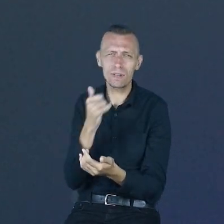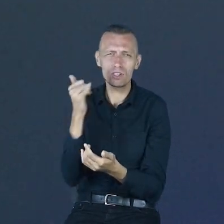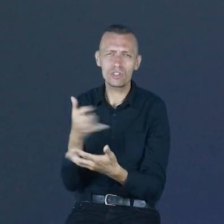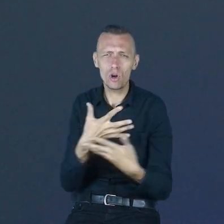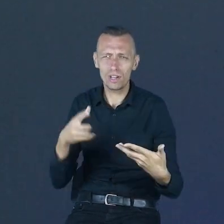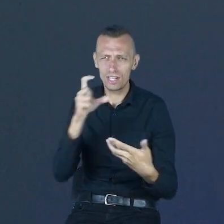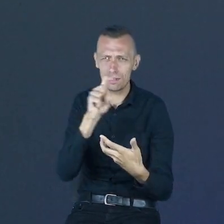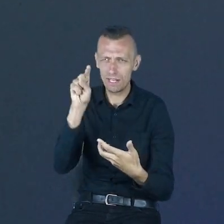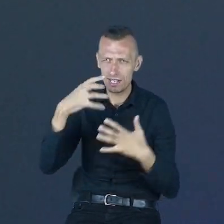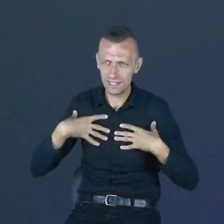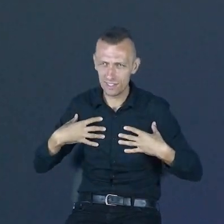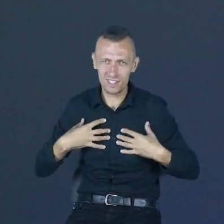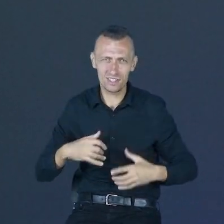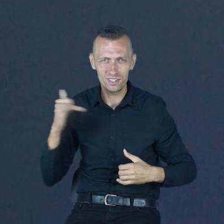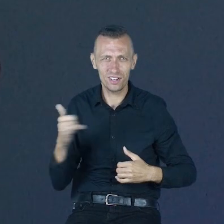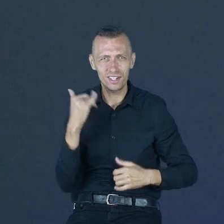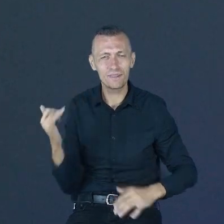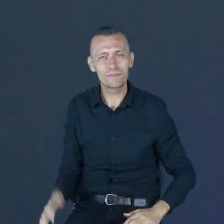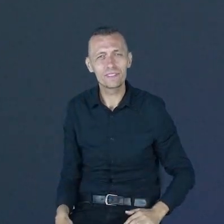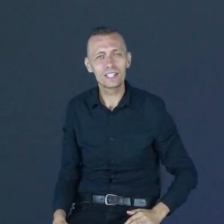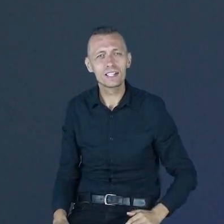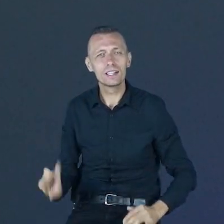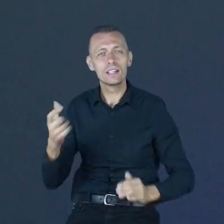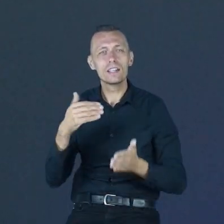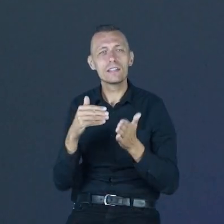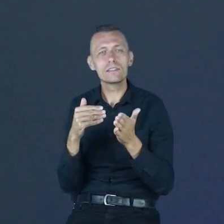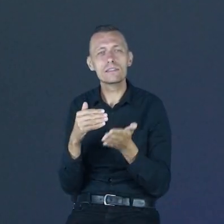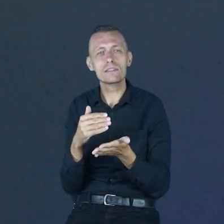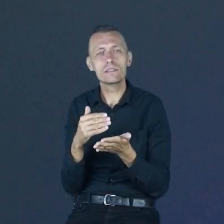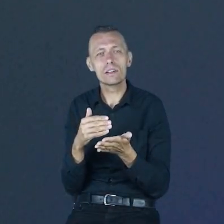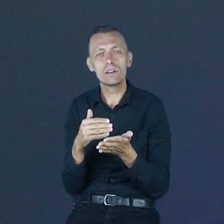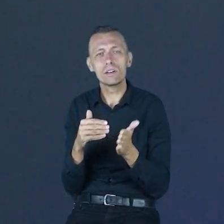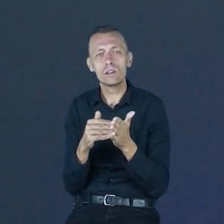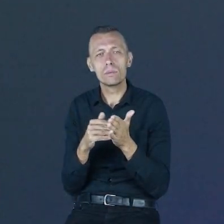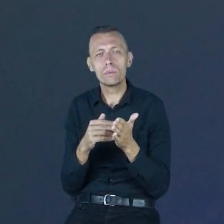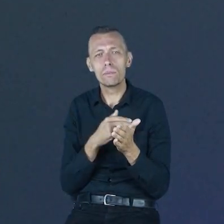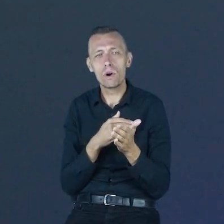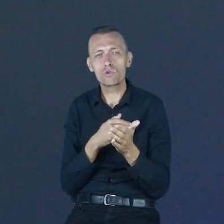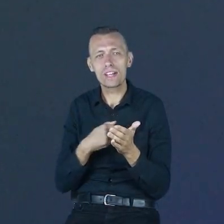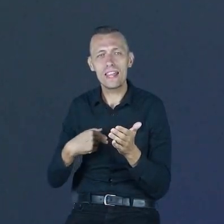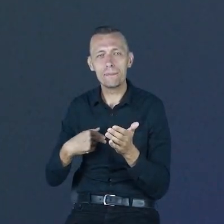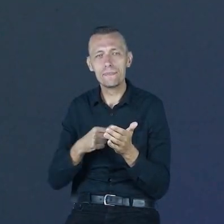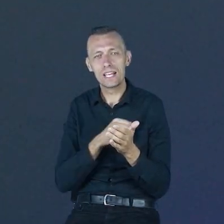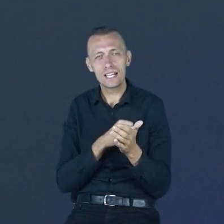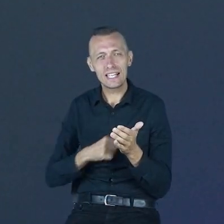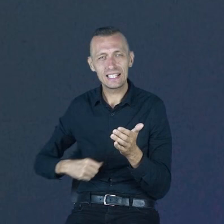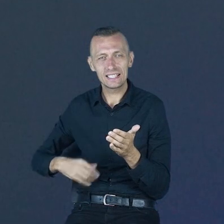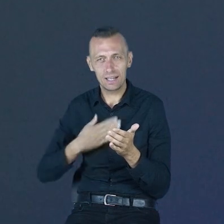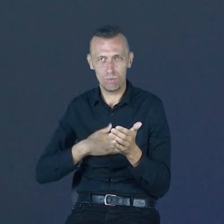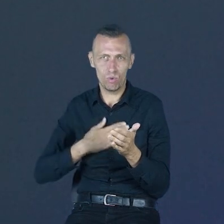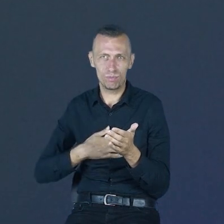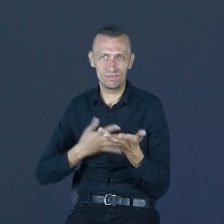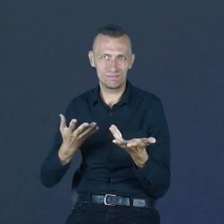Co pomoże nam w naszych zmaganiach z egoistycznymi tendencjami, skłonnościami? Uczenie się